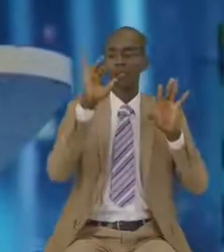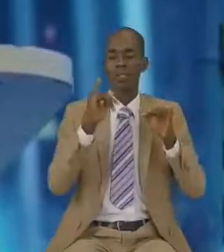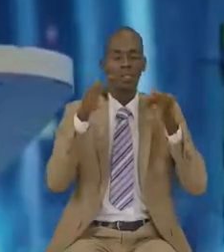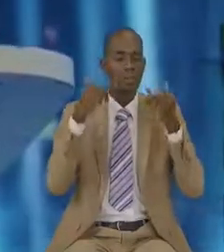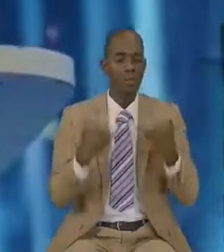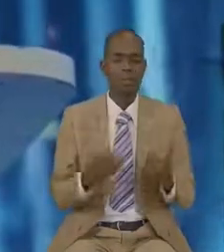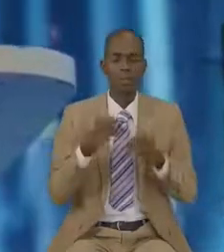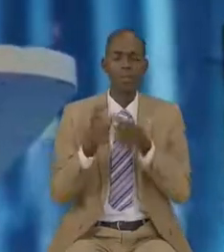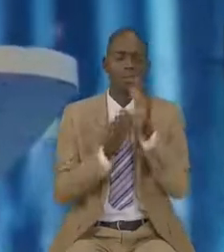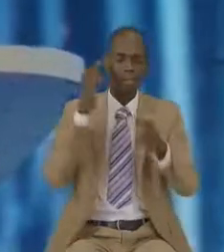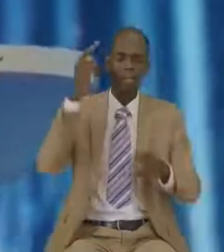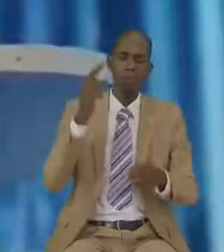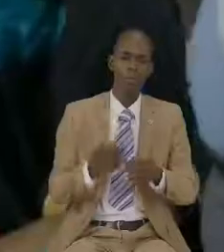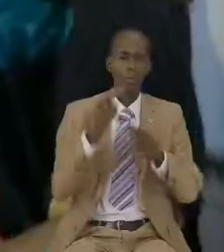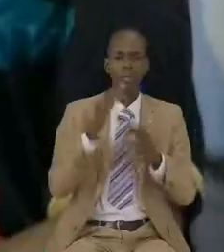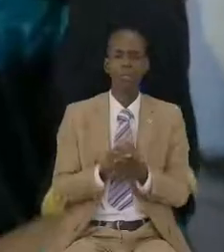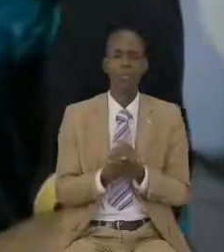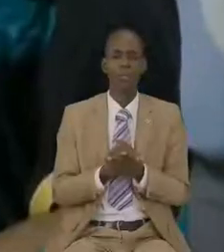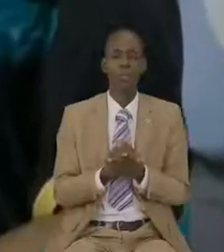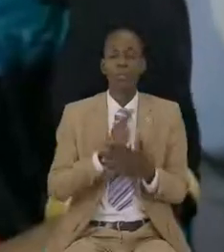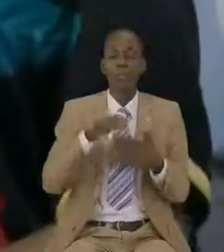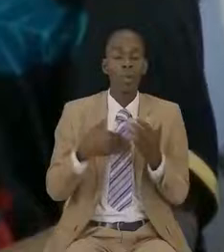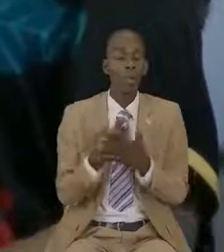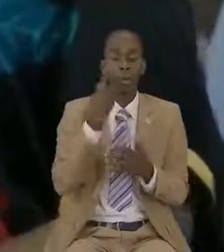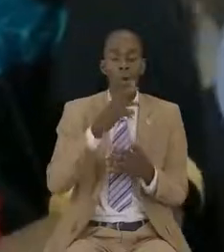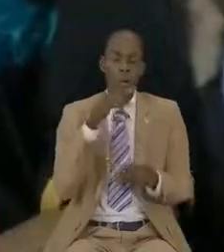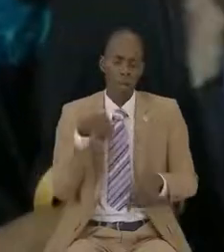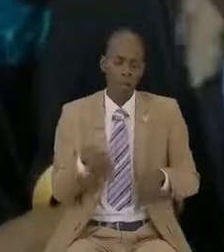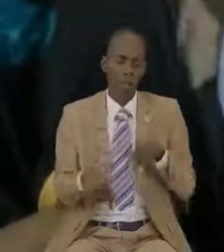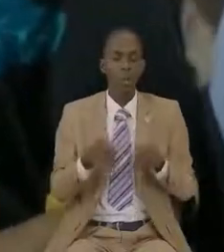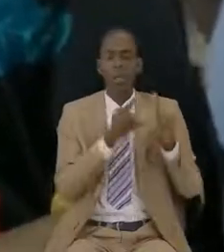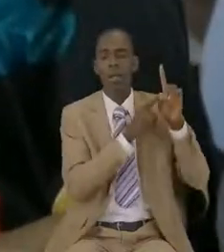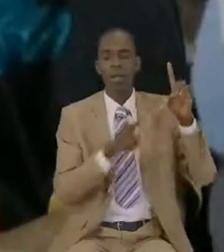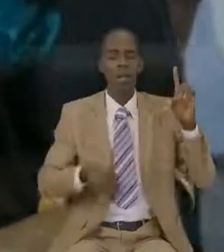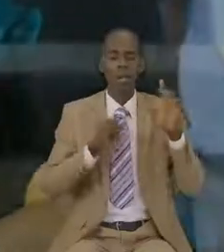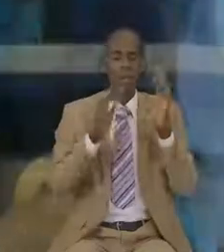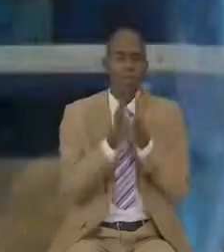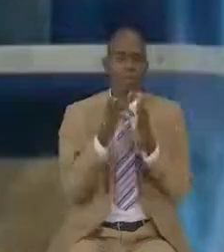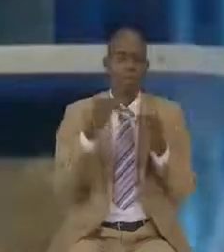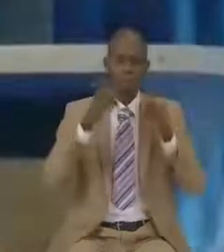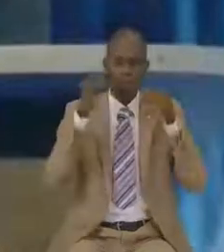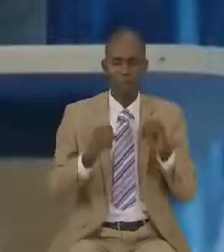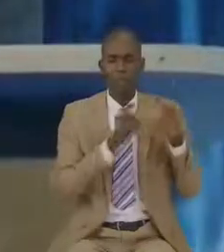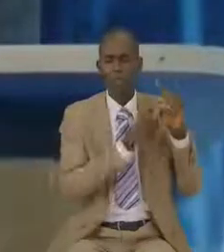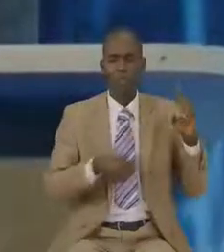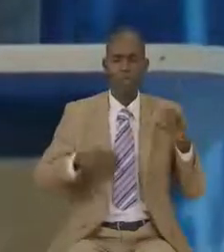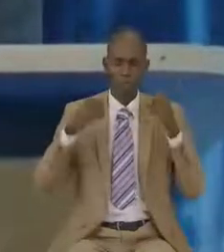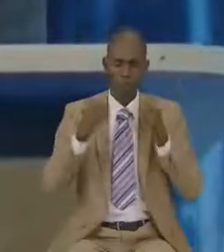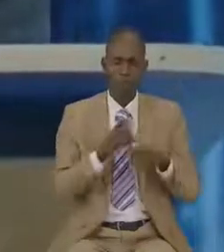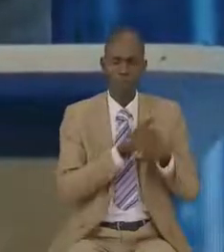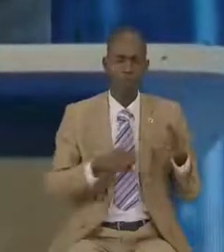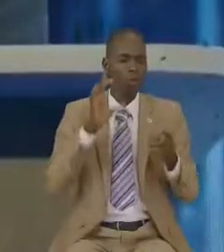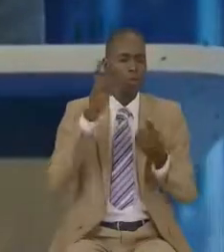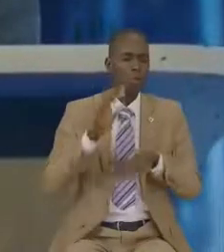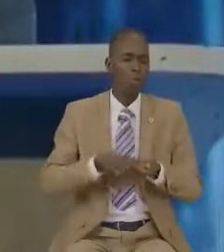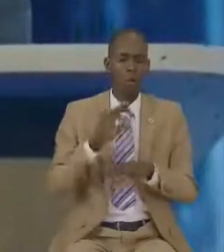de Jésus. Ceux qui sont paralytiques, je prie que la puissance de Dieu, la force du Seigneur, vienne sur ses